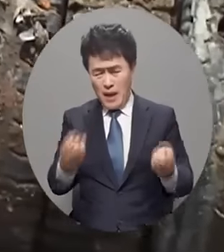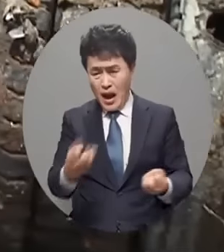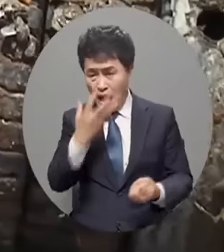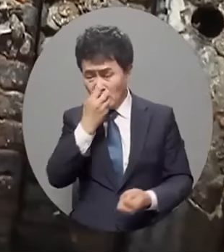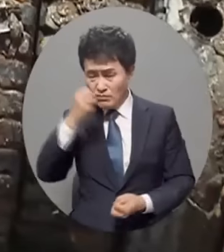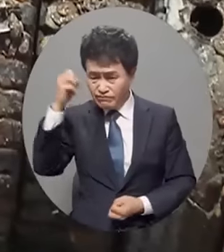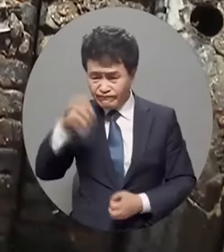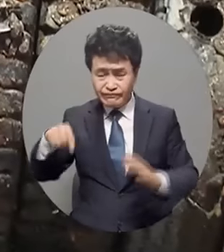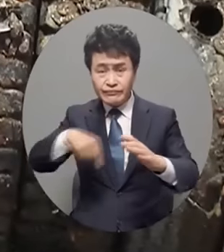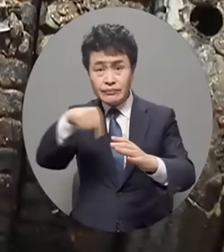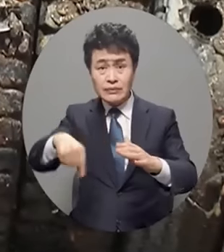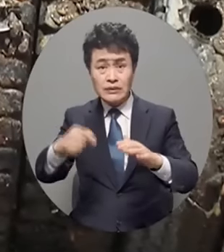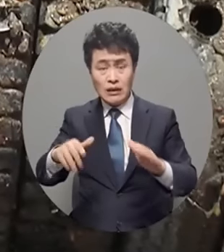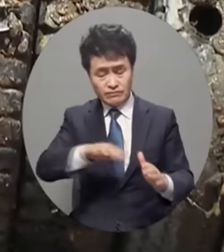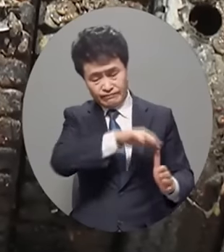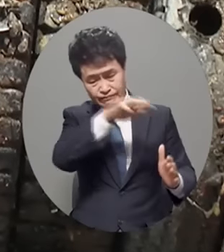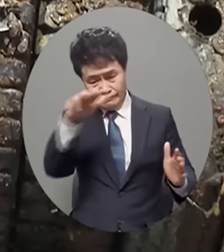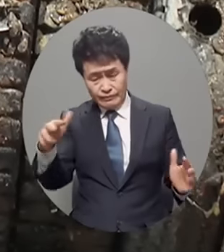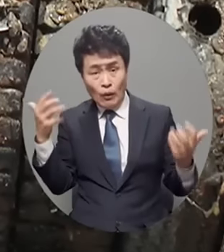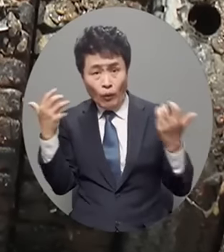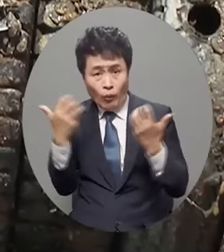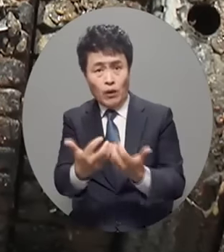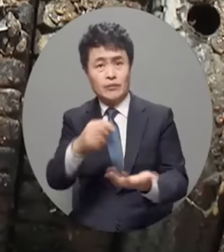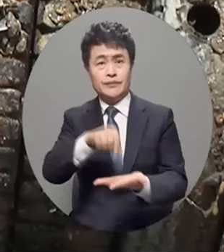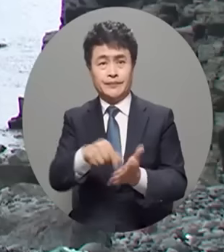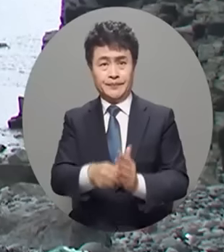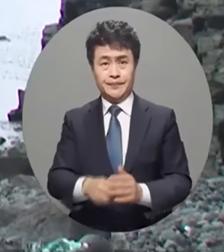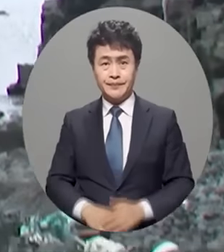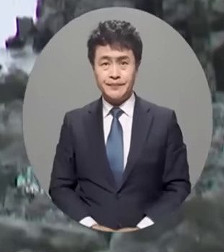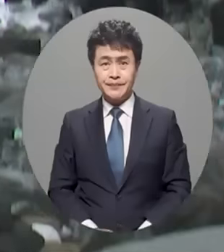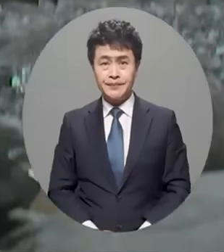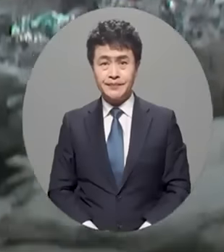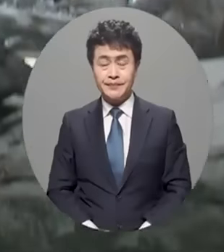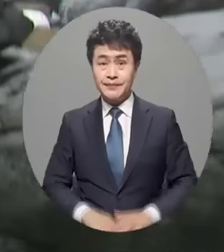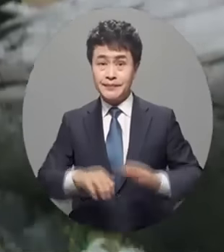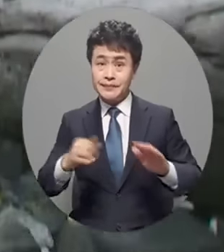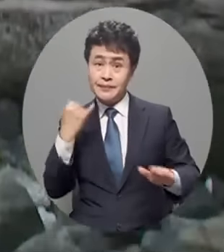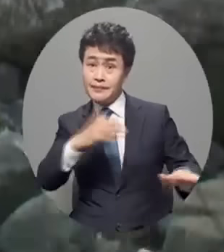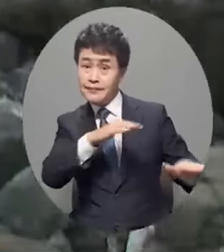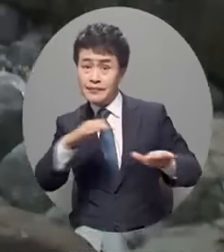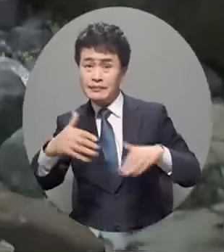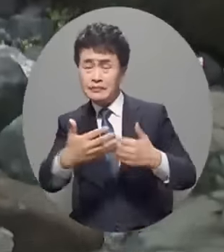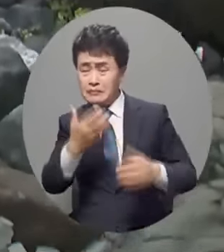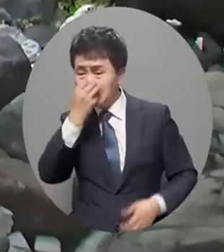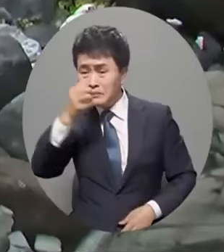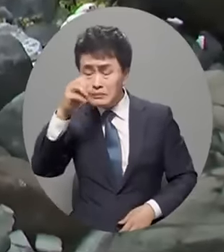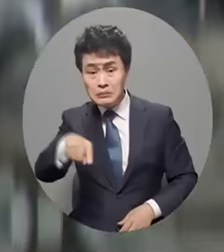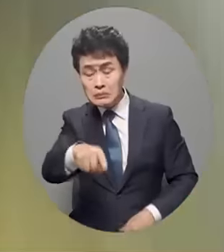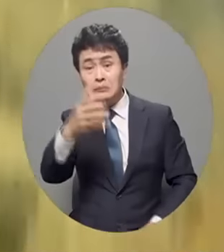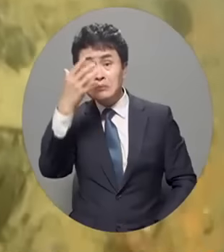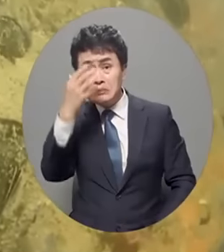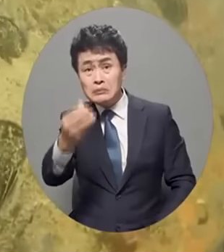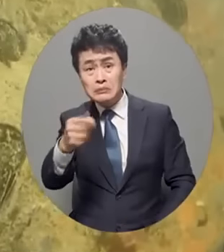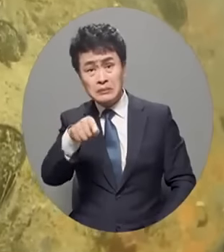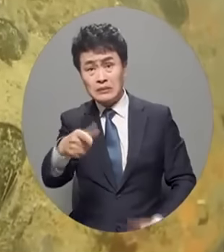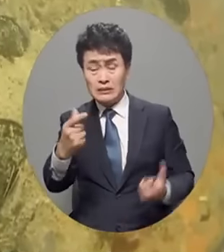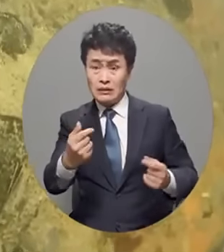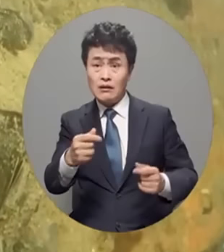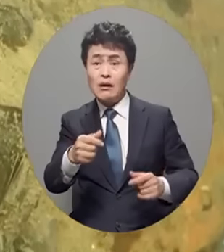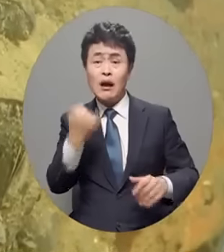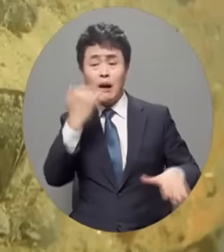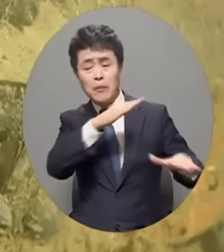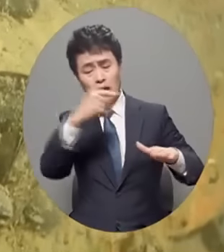발생했고 부두가를 꽉 채울 정도로 쌓였습니다. 해안이나 해수면의 쓰레기는 그나마 눈에 보이지만 이렇게 가라앉아